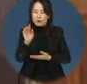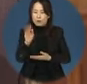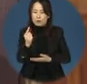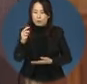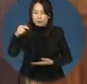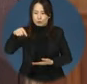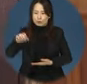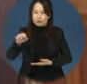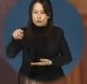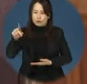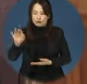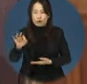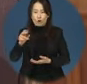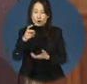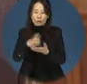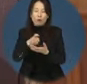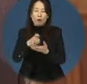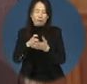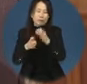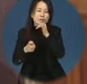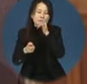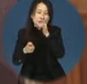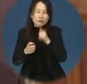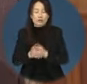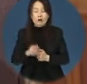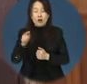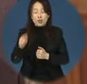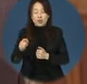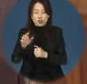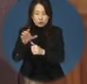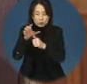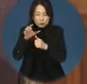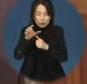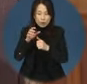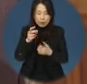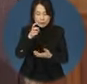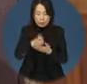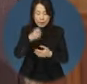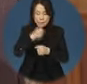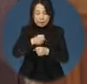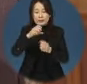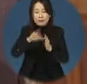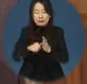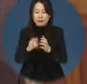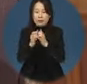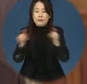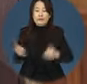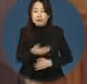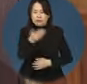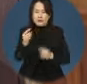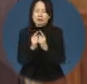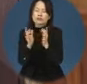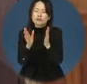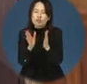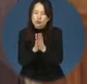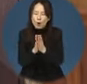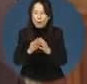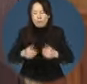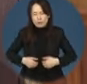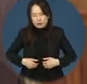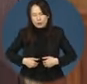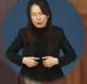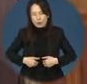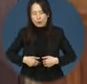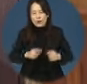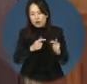그렇게 해야만이 실제로 준 분들에게 가장 필요하고 게 여러 가지 일들을 유익하게 할 수 있다